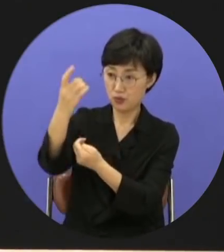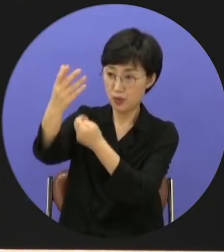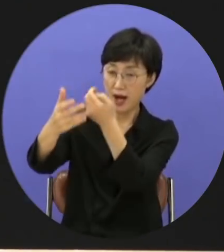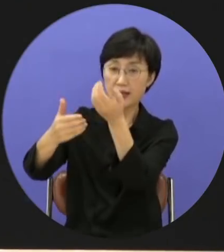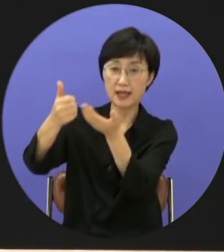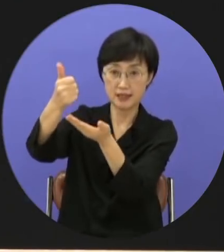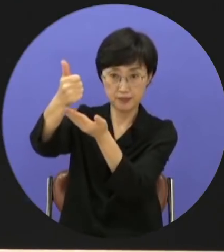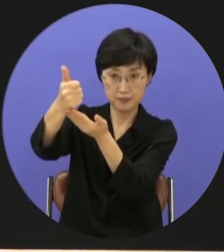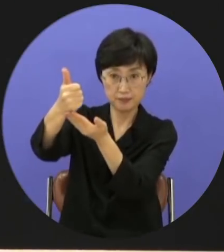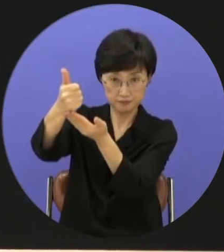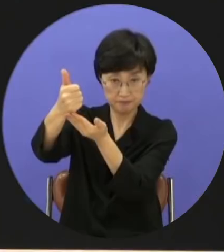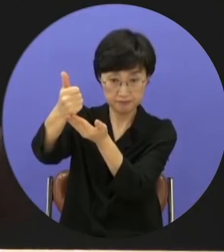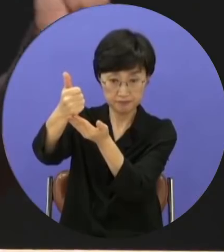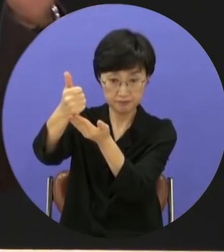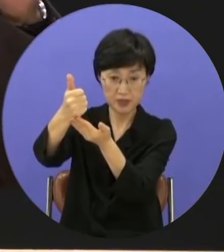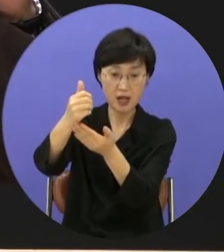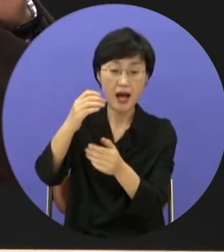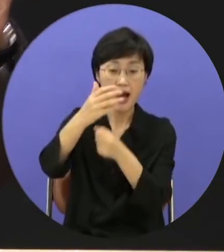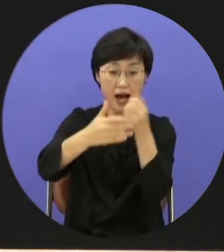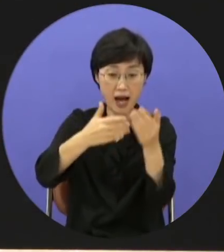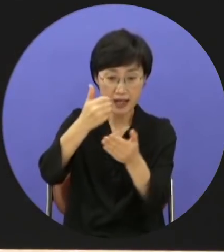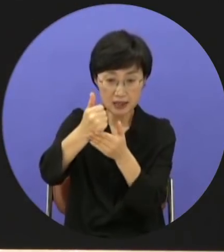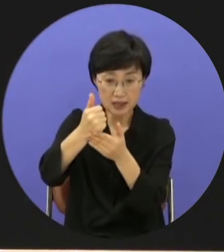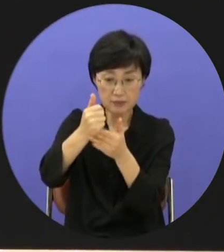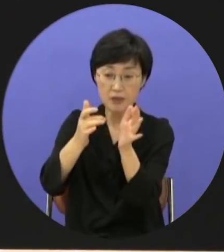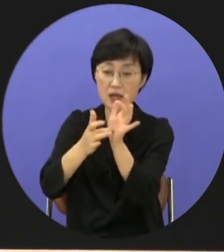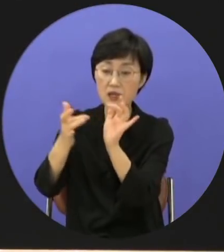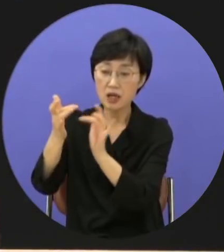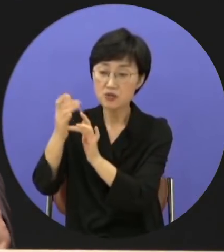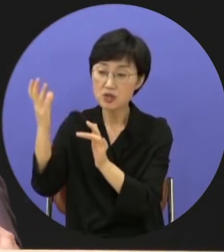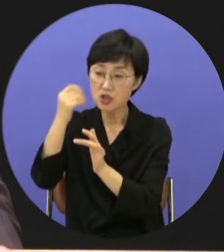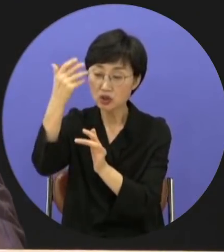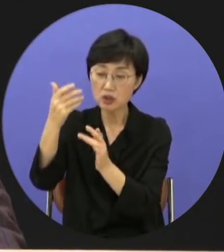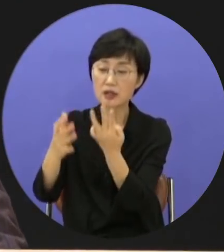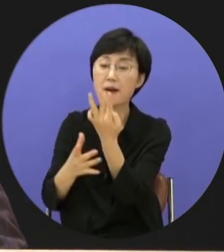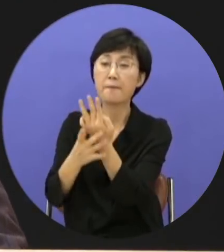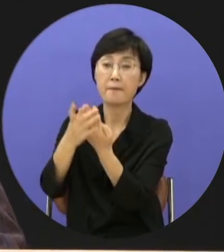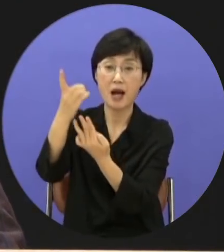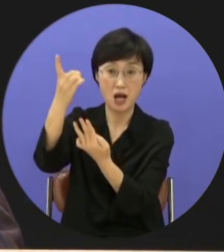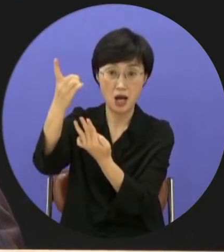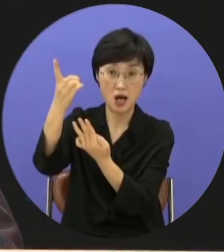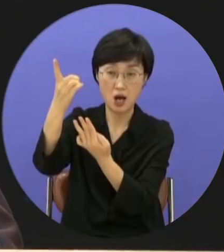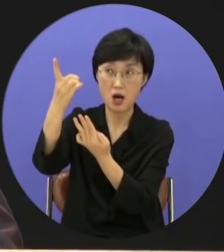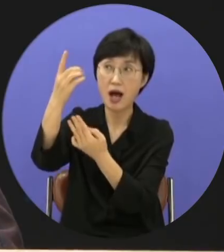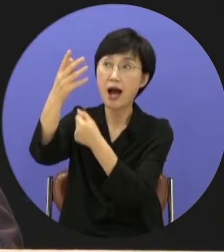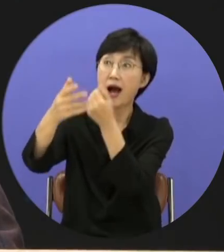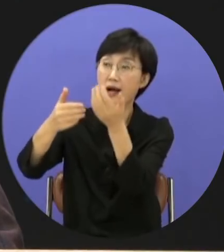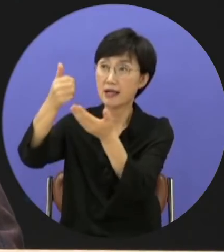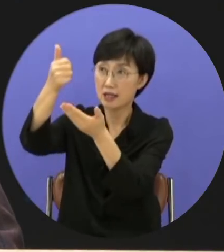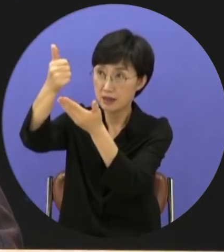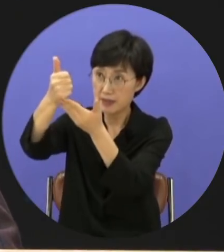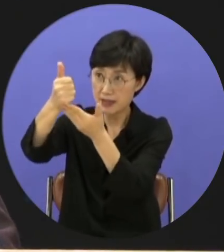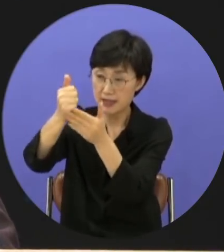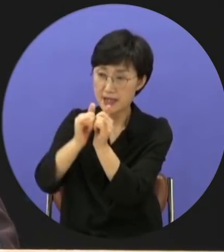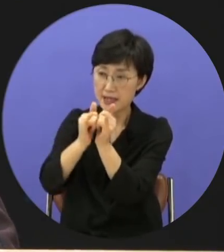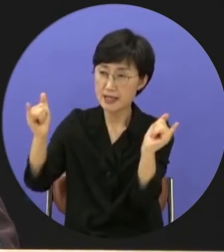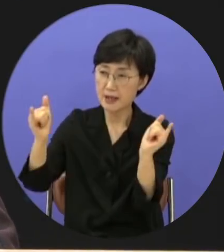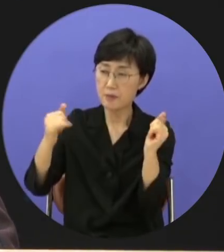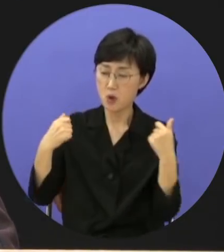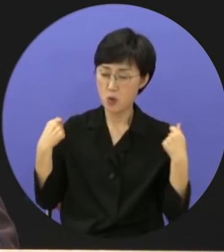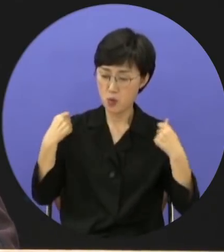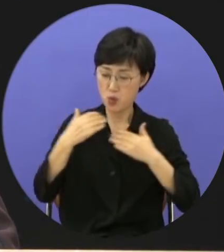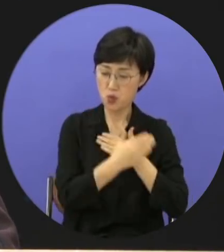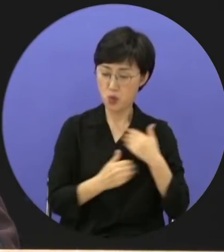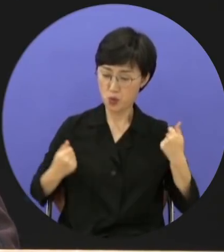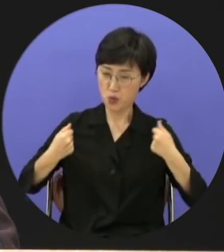하나님이신 예수께서 사람의 몸을 입고 이 땅에 오셨다. And God in three persons, we see that God came in the form of Jesus Christ, in the form of man,